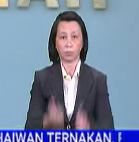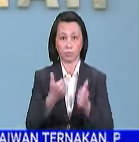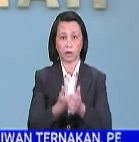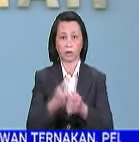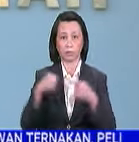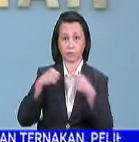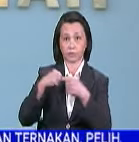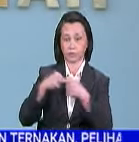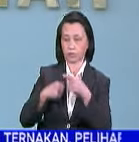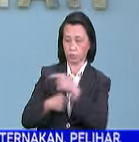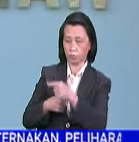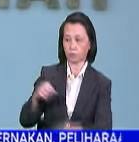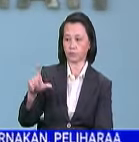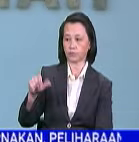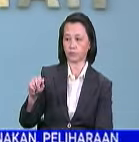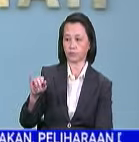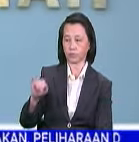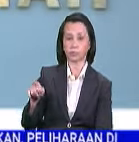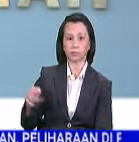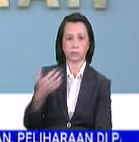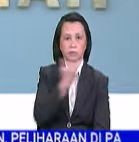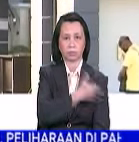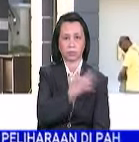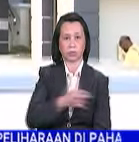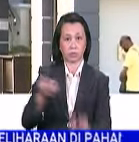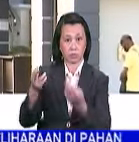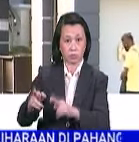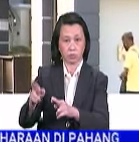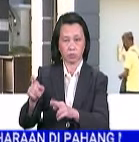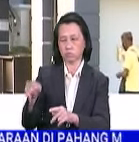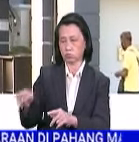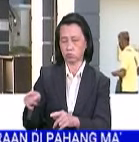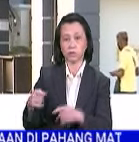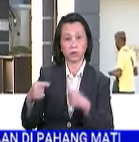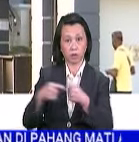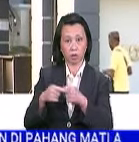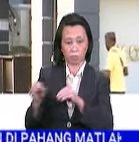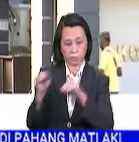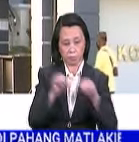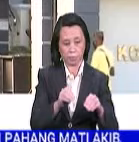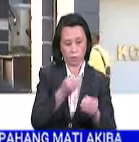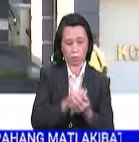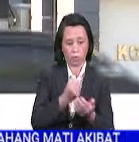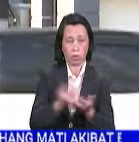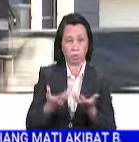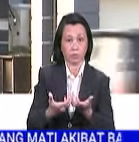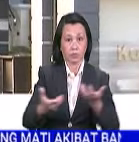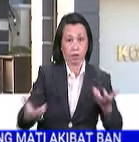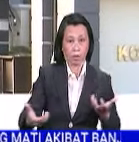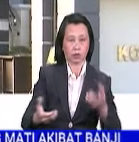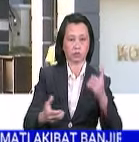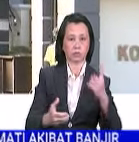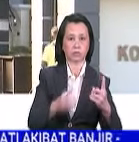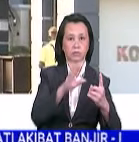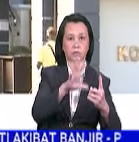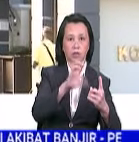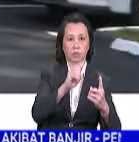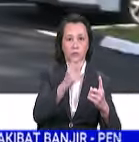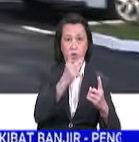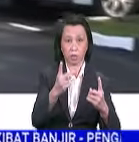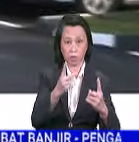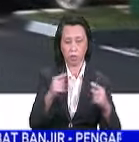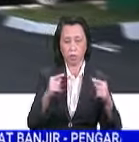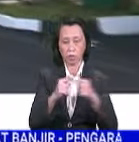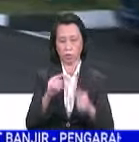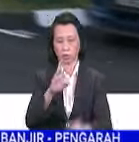Mengikut pertuduhan, Ching Wai yang juga bekas kontraktor didakwa memindahkan wang secara berasingan antara